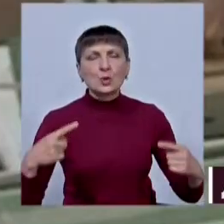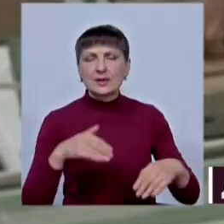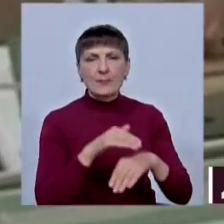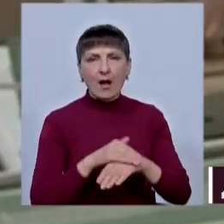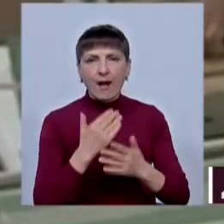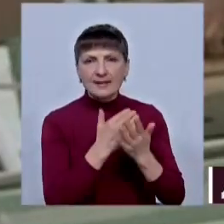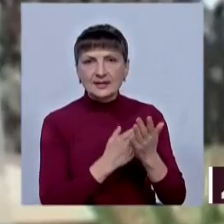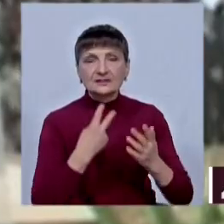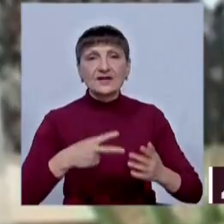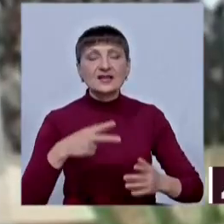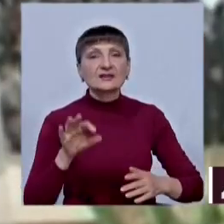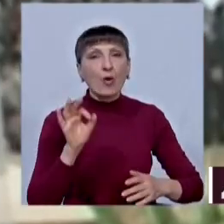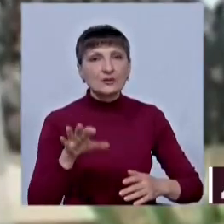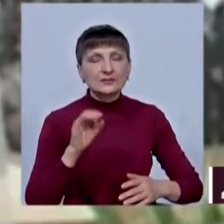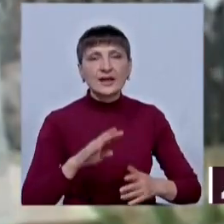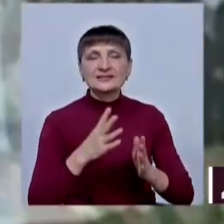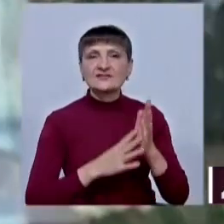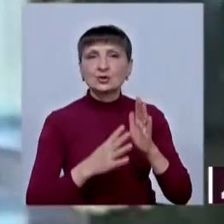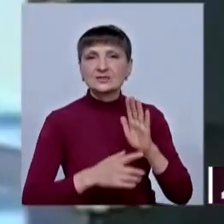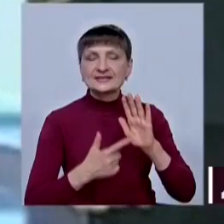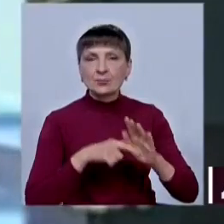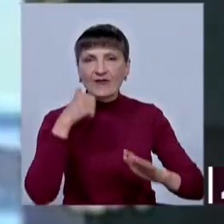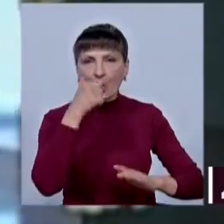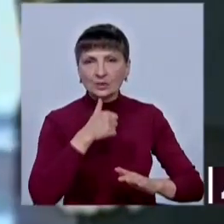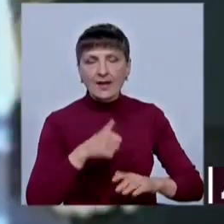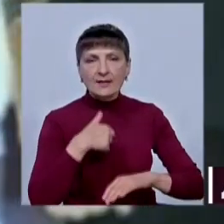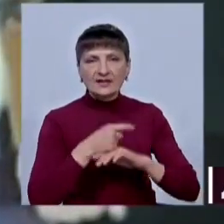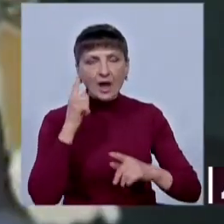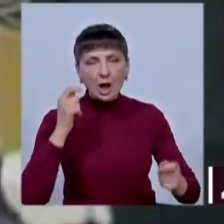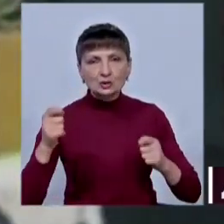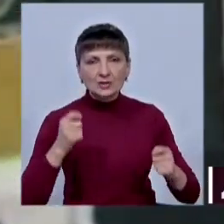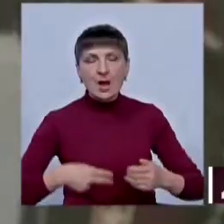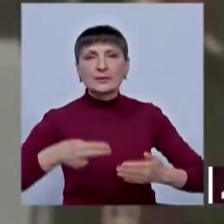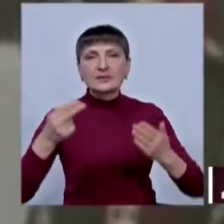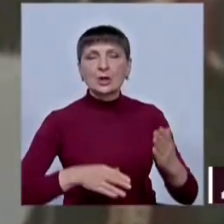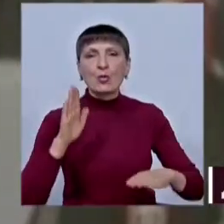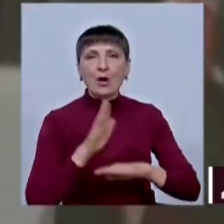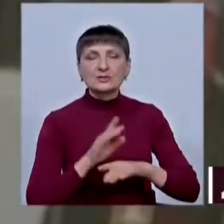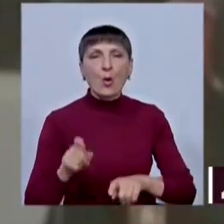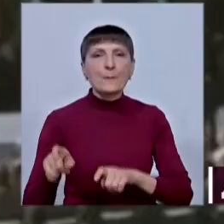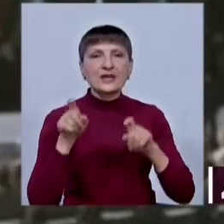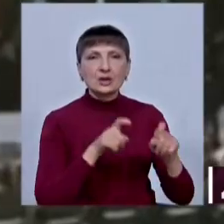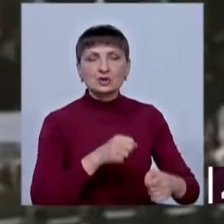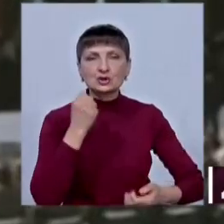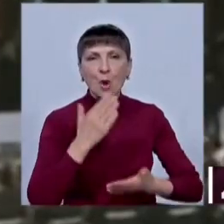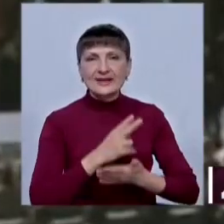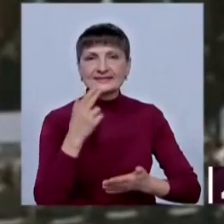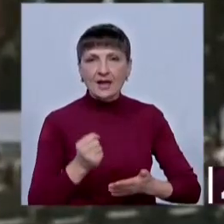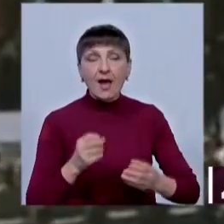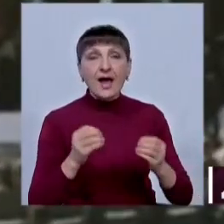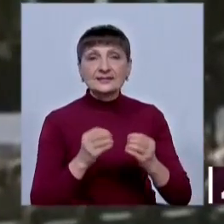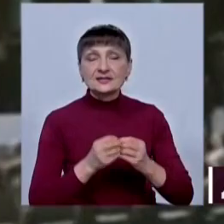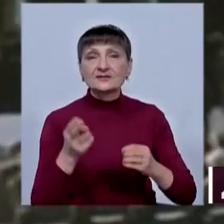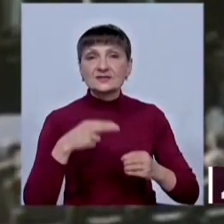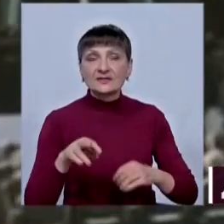показатели. 20 октября 1997 года глава государства подписал указ о переносе столицы. А уже 10